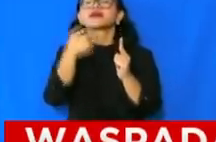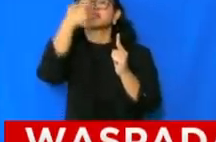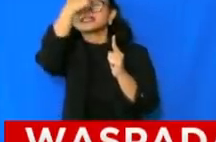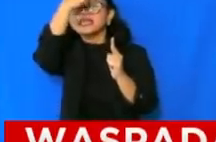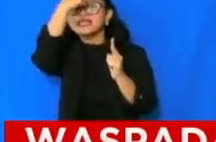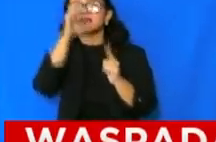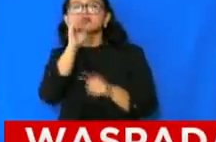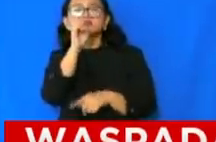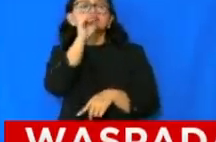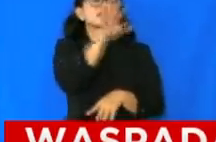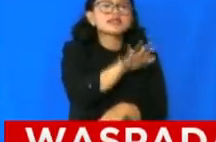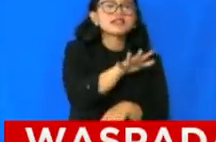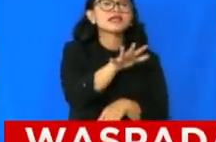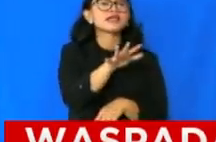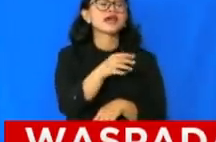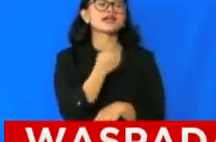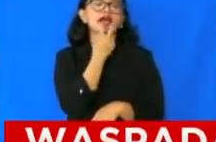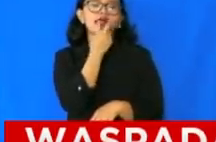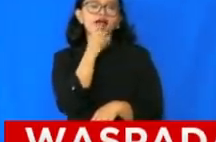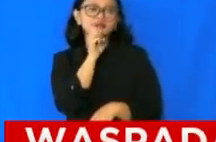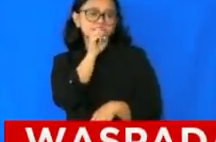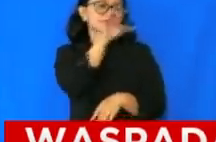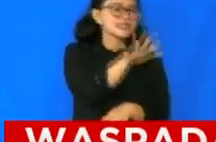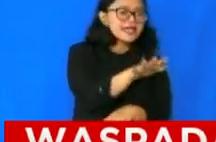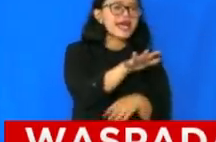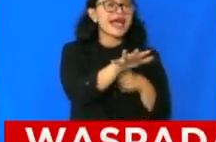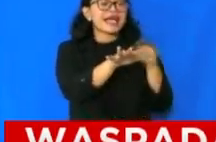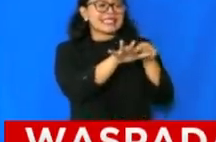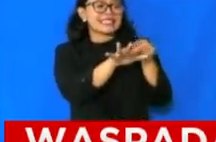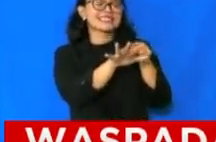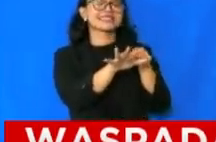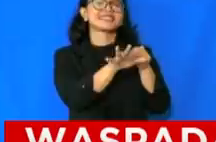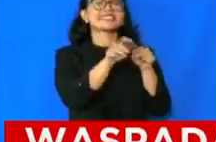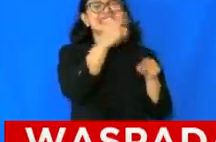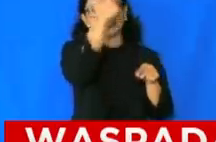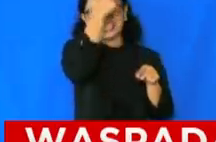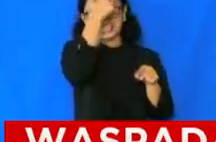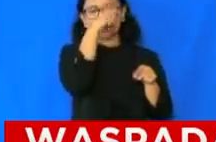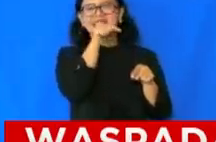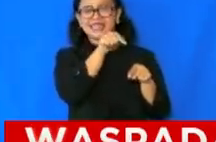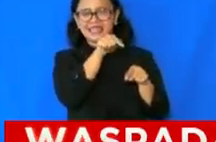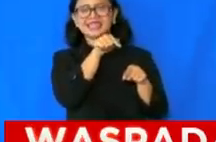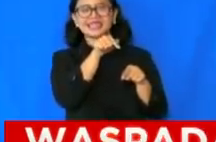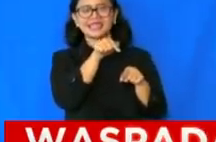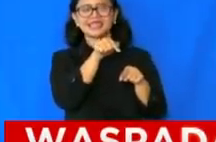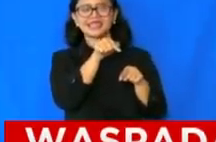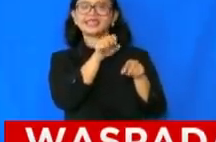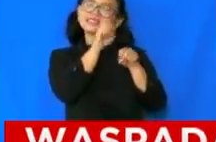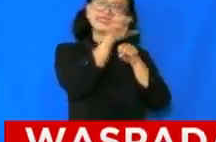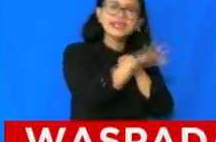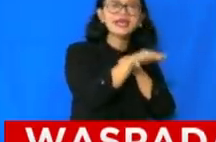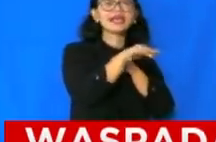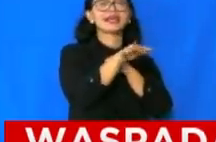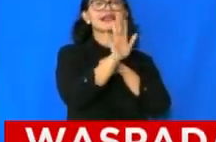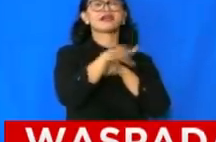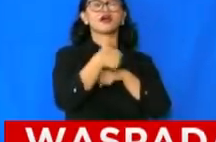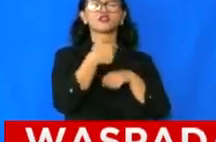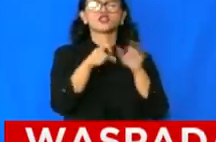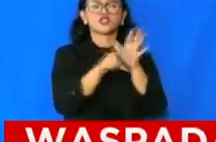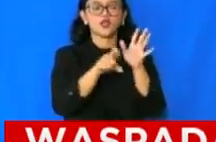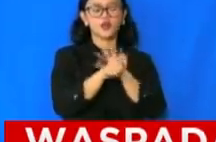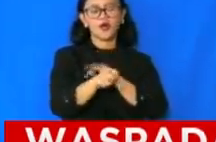tercipta ludah yang kecil-kecil yang keluar dari orang yang sakit pada saat dia